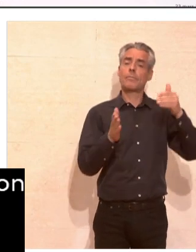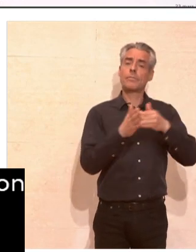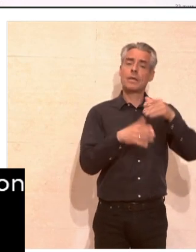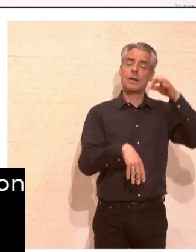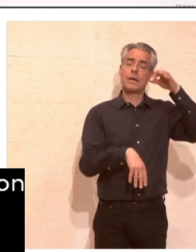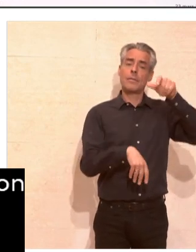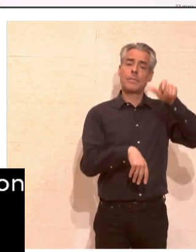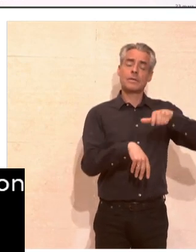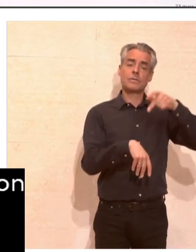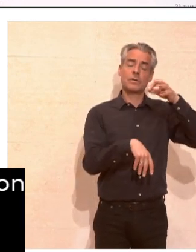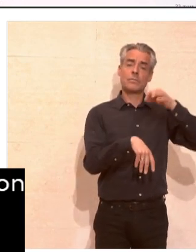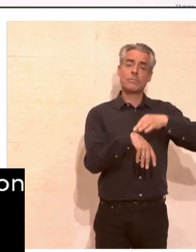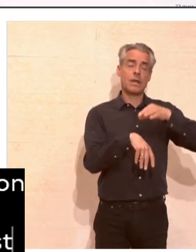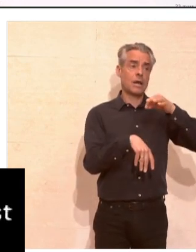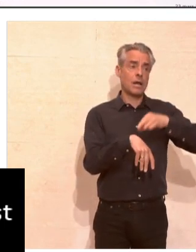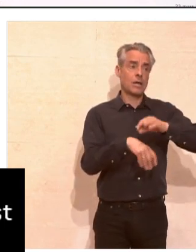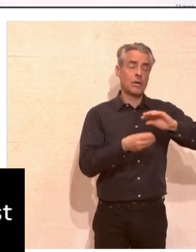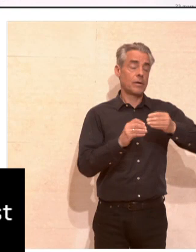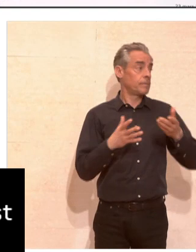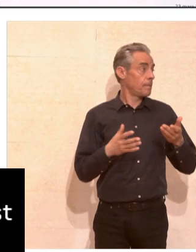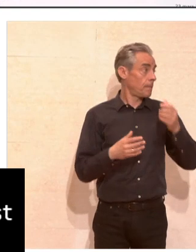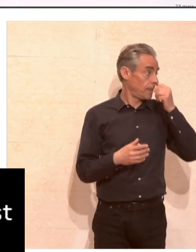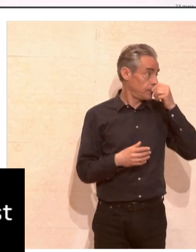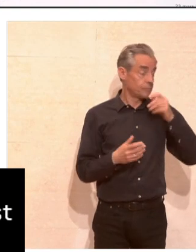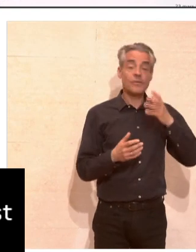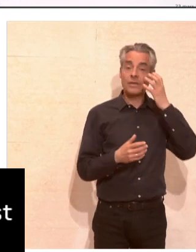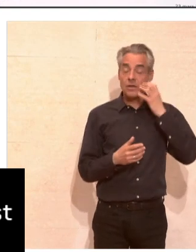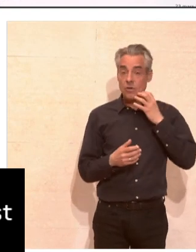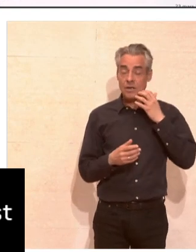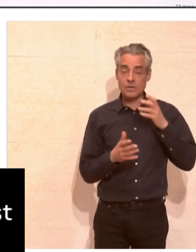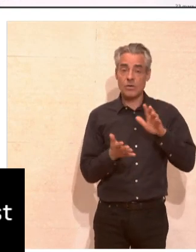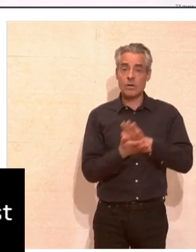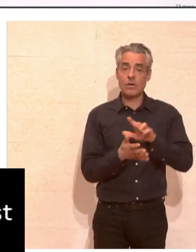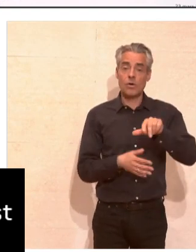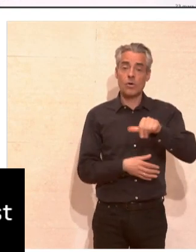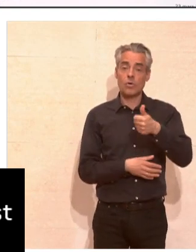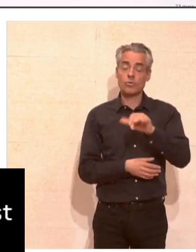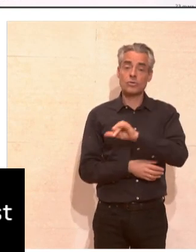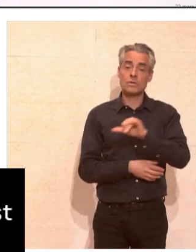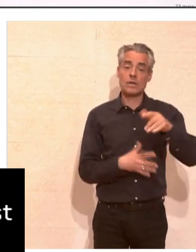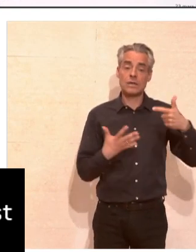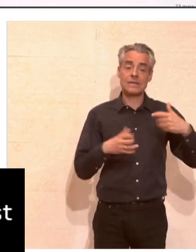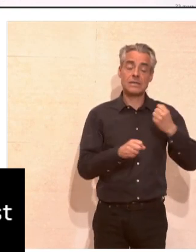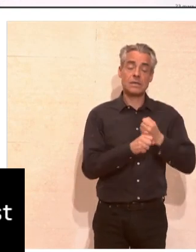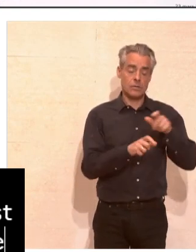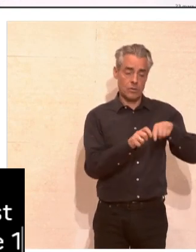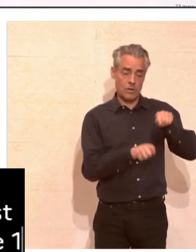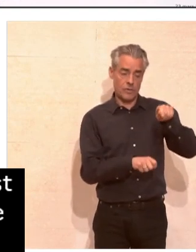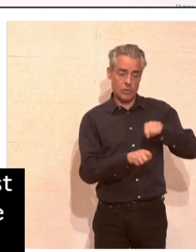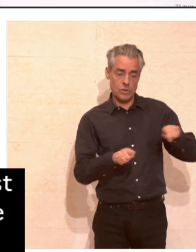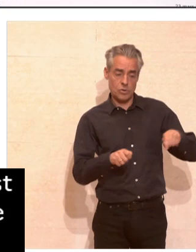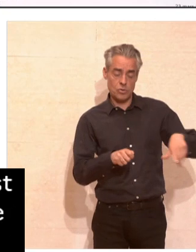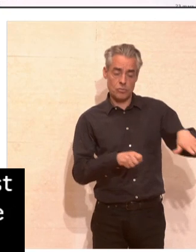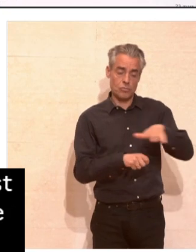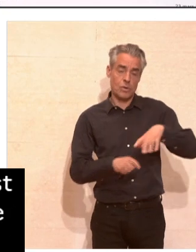c'est un peu un défaut de professionnel, d'adolescents d'entre 11 et 17 ans qui ont été évalués sur